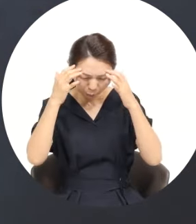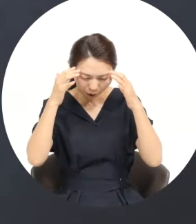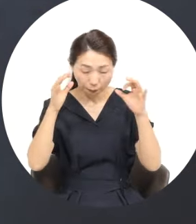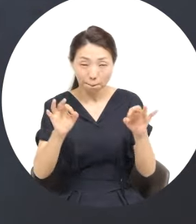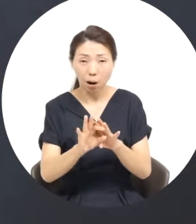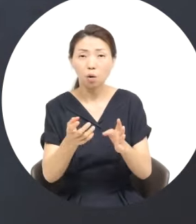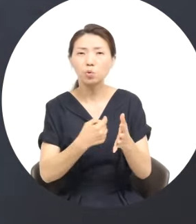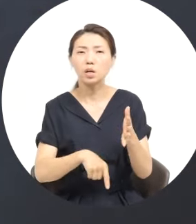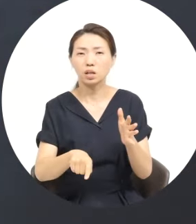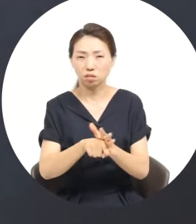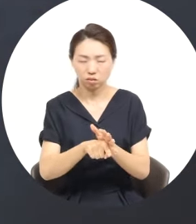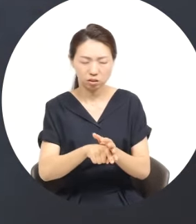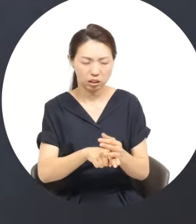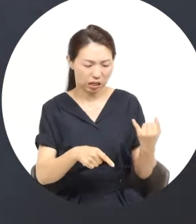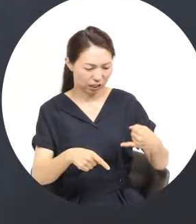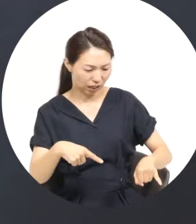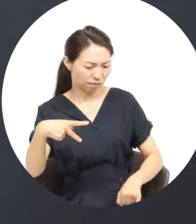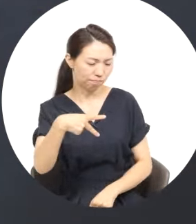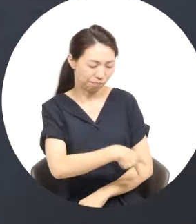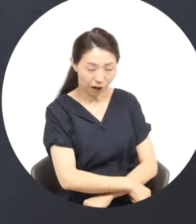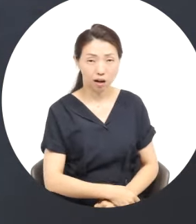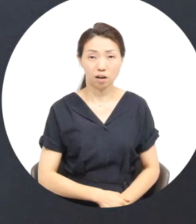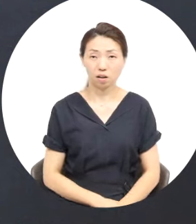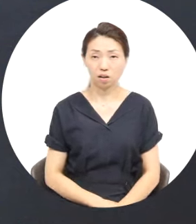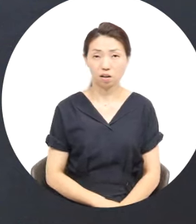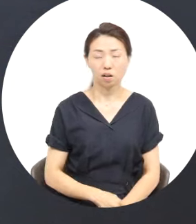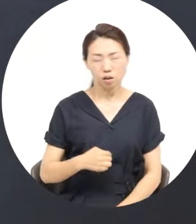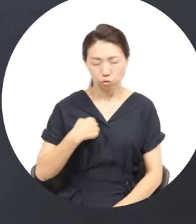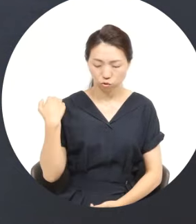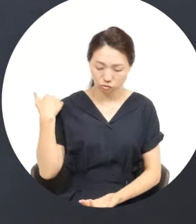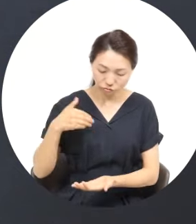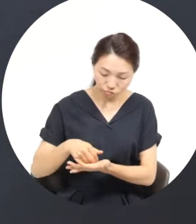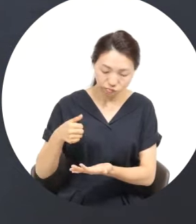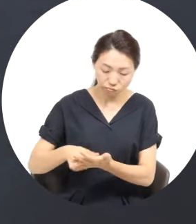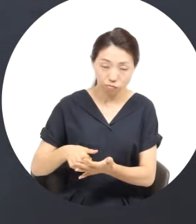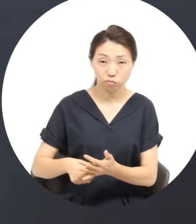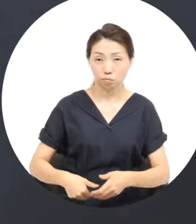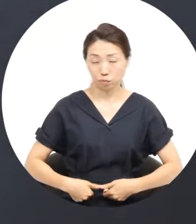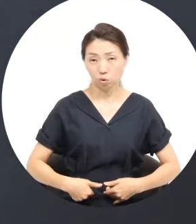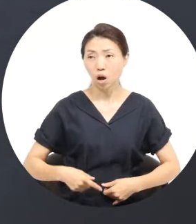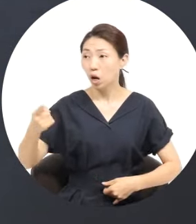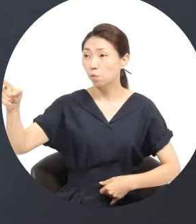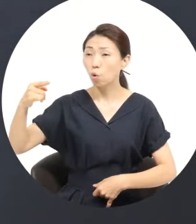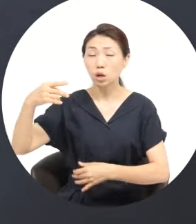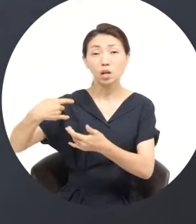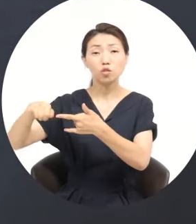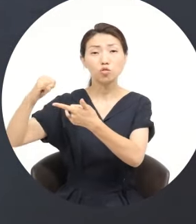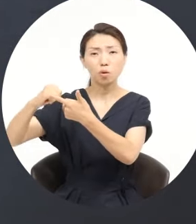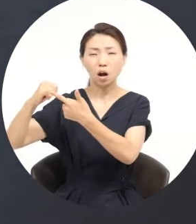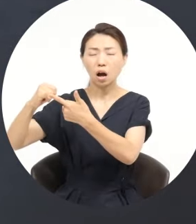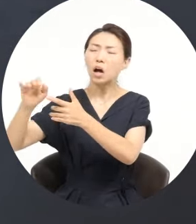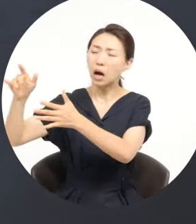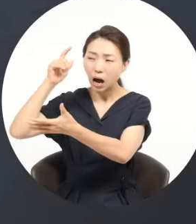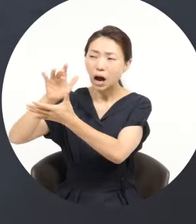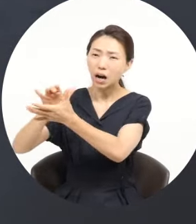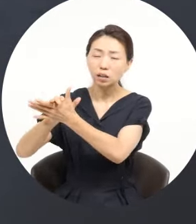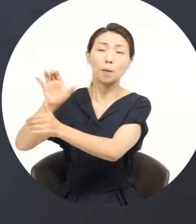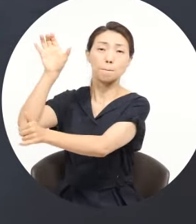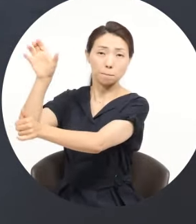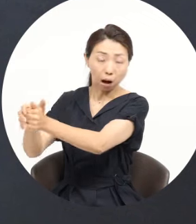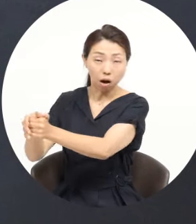끊어야 된다는 거예요. 그리고 자기 참여를 해야 된다. 안 그러면 지금 내일이라도 딱 버리고 바로 들어와서